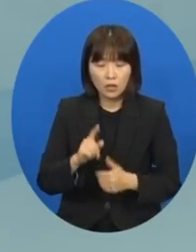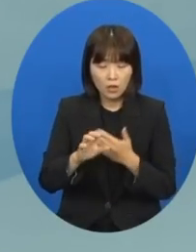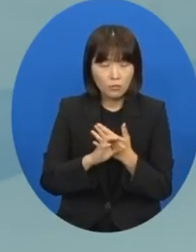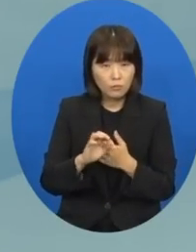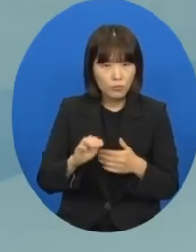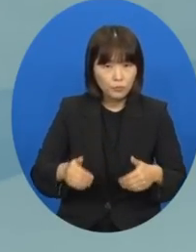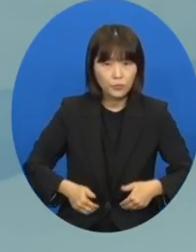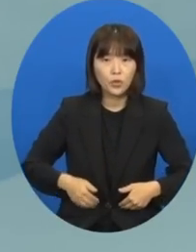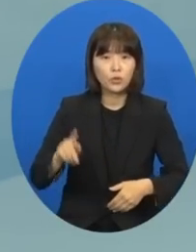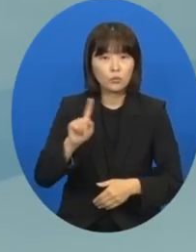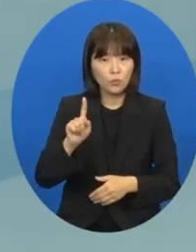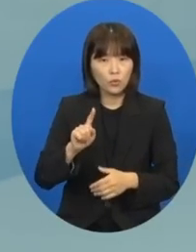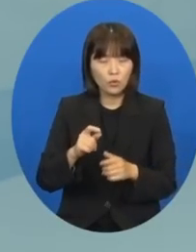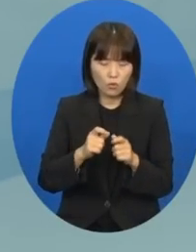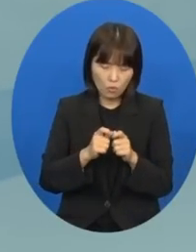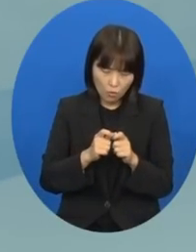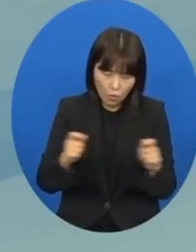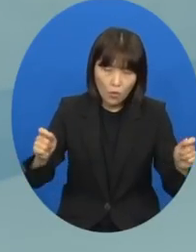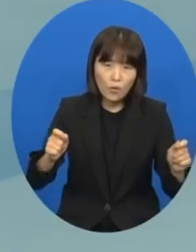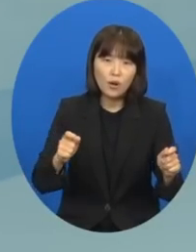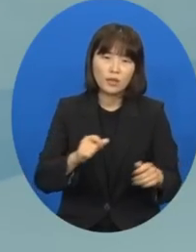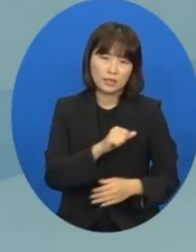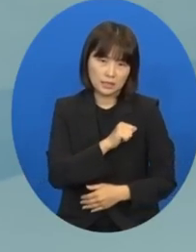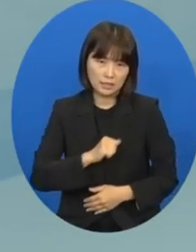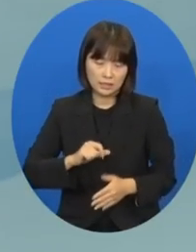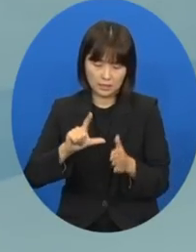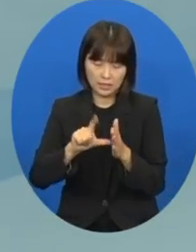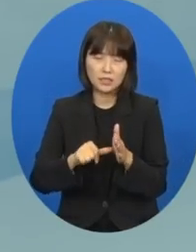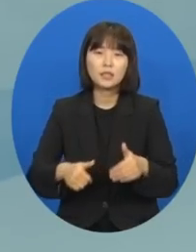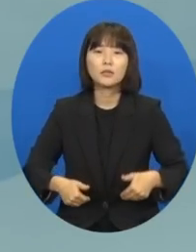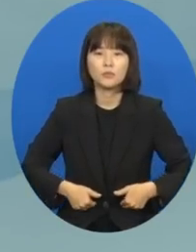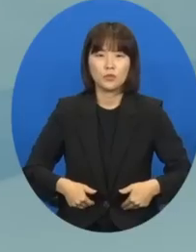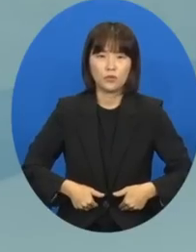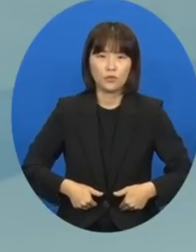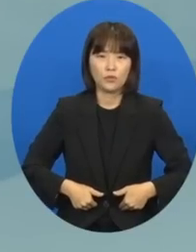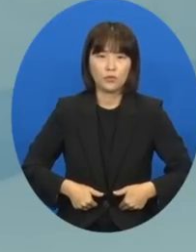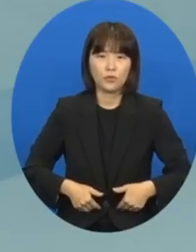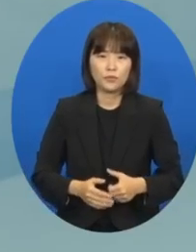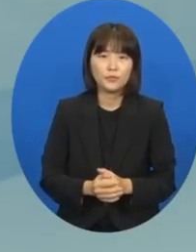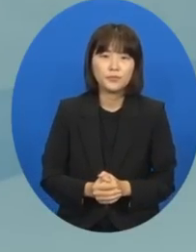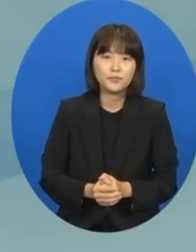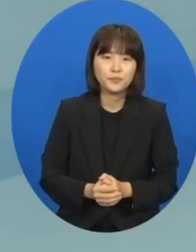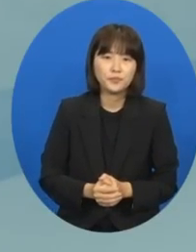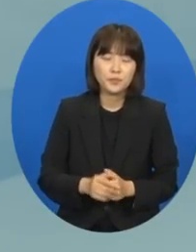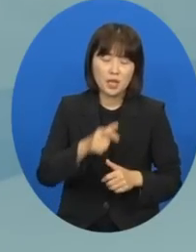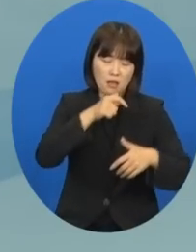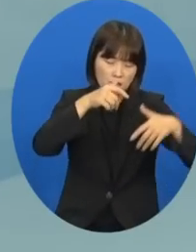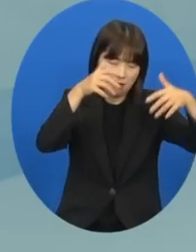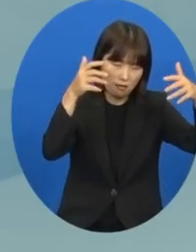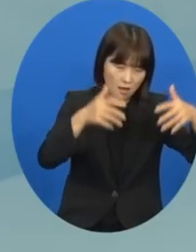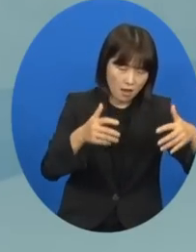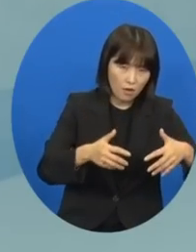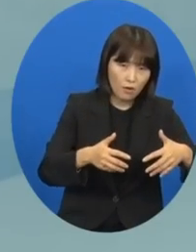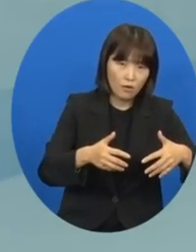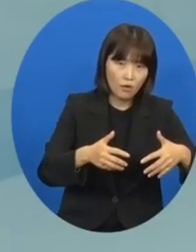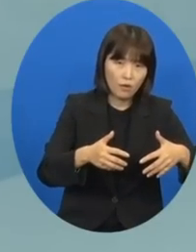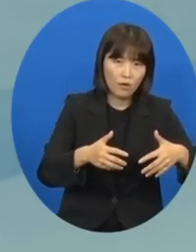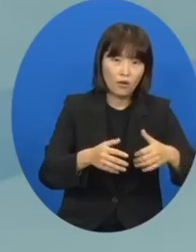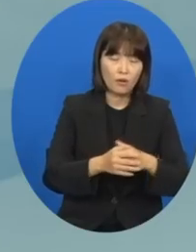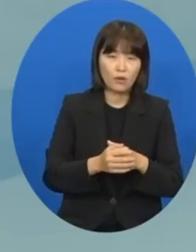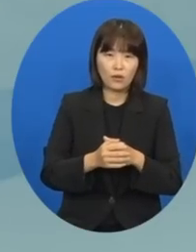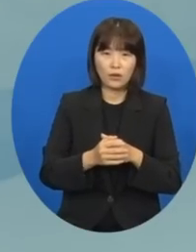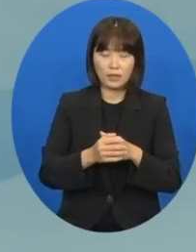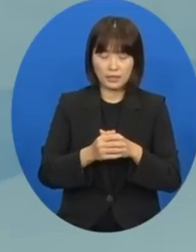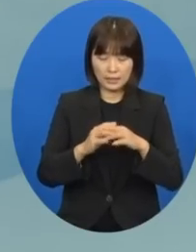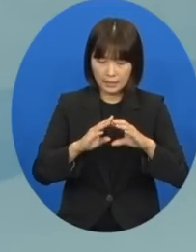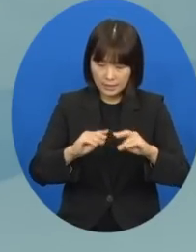필요하냐면요, 오랜 인내와 시간이 필요합니다. 마치 비가 내리고 땅에 들어갔다가 포도나무가